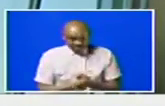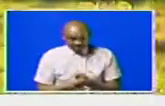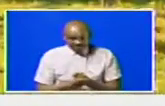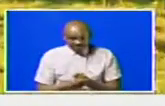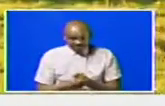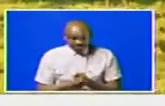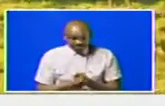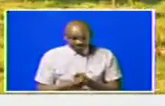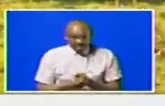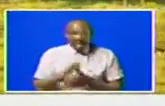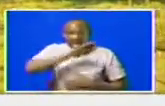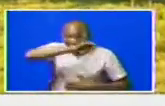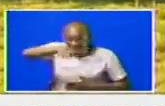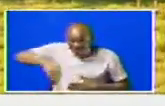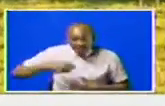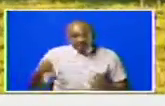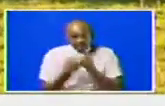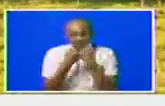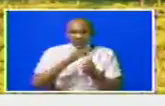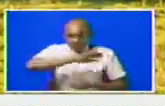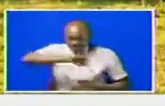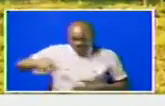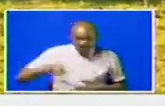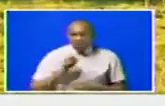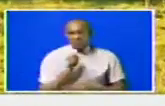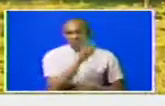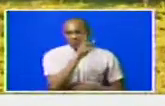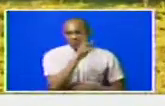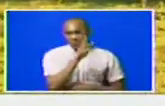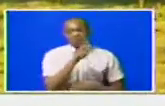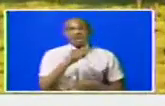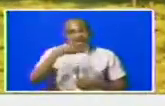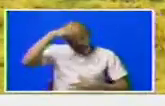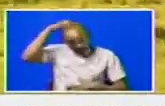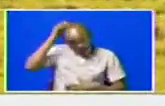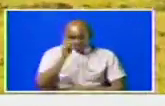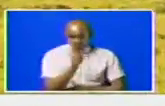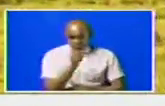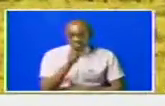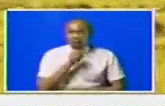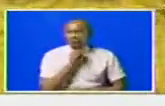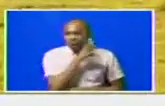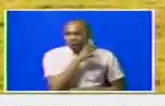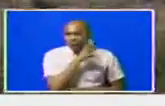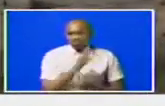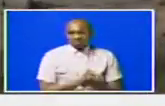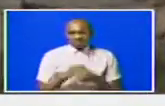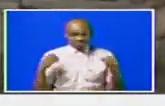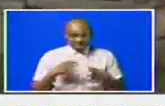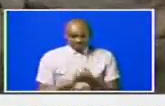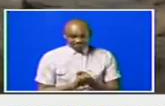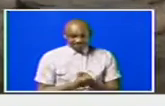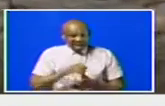prey. Ndovu pia anatokea na kutangaza hali ya hatari kwa simba na yeyote atakayehatarisha maisha ya mwanawe.